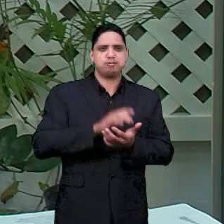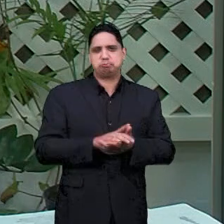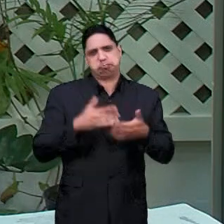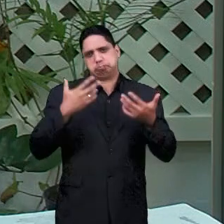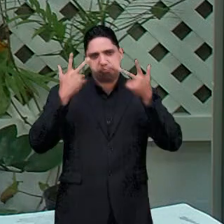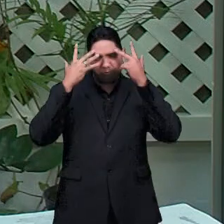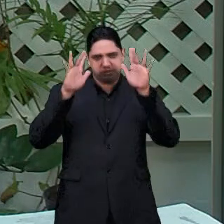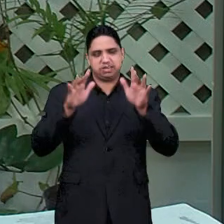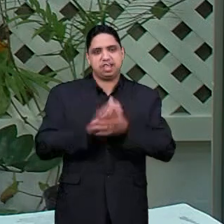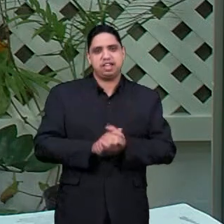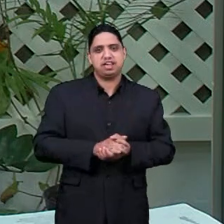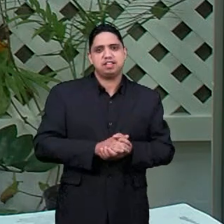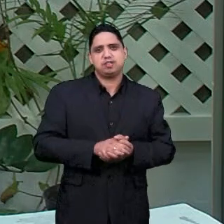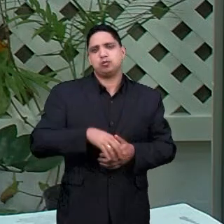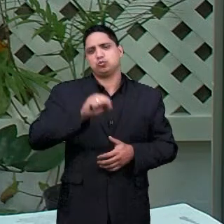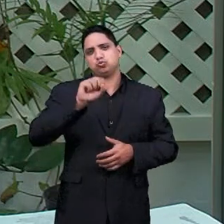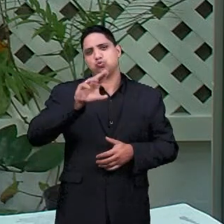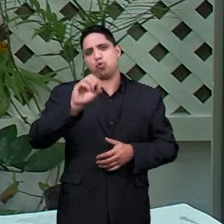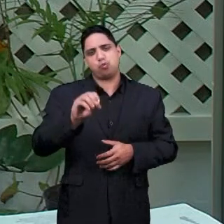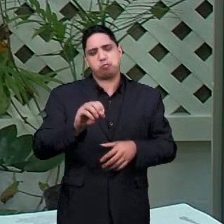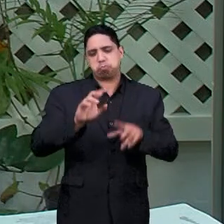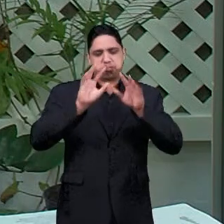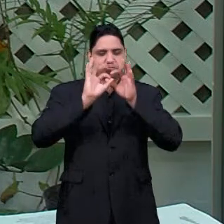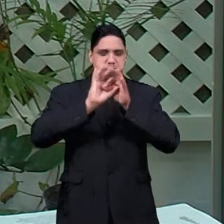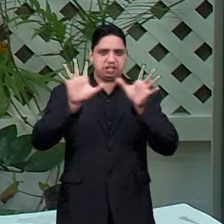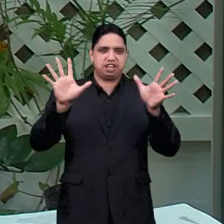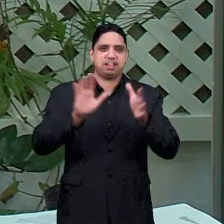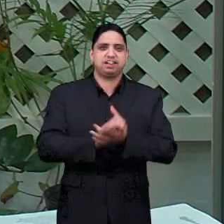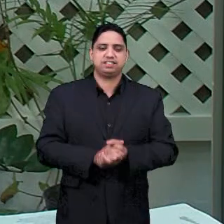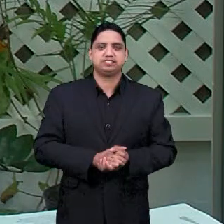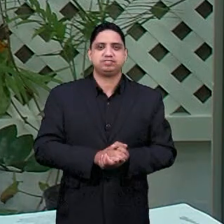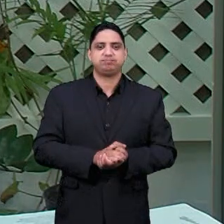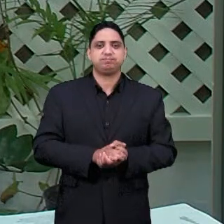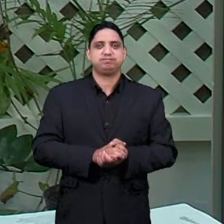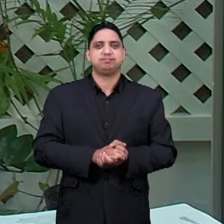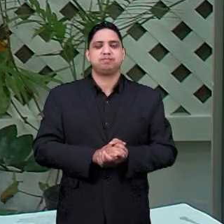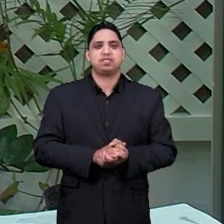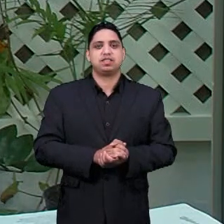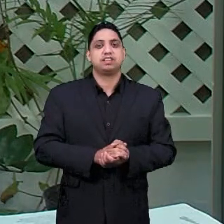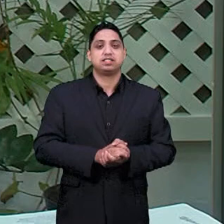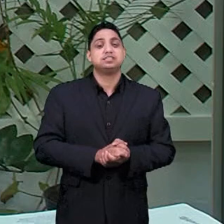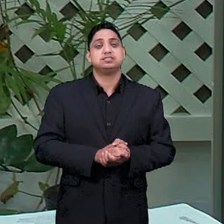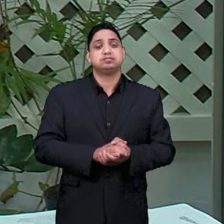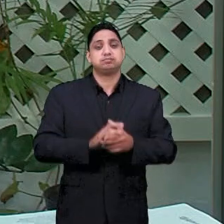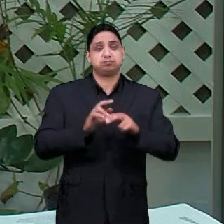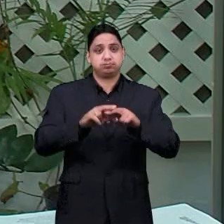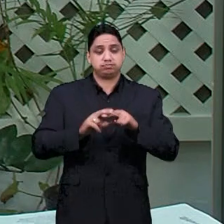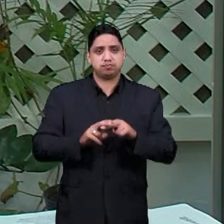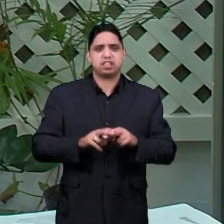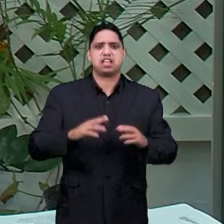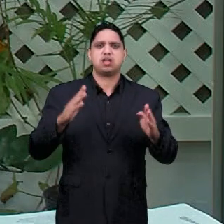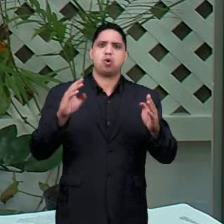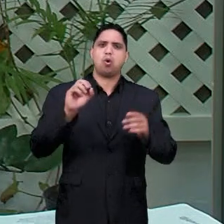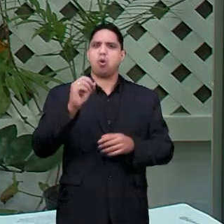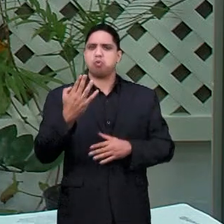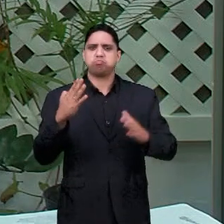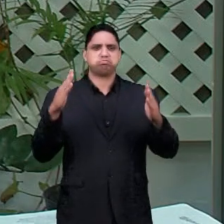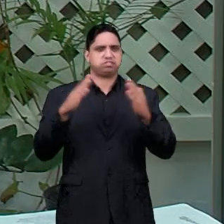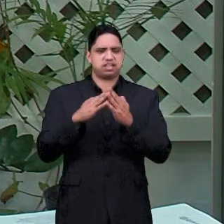goûter dans le sac. Mes bien-aimés, ou à la maison, assistez à la maison